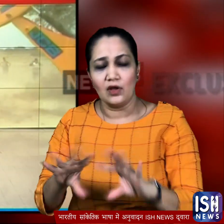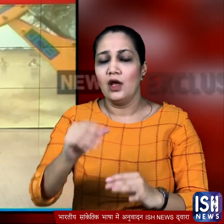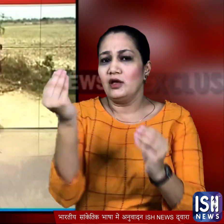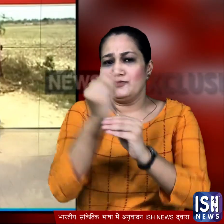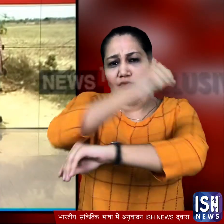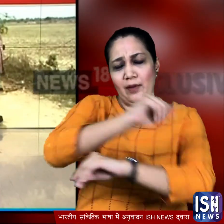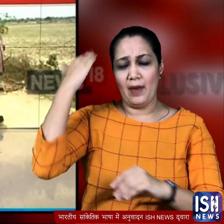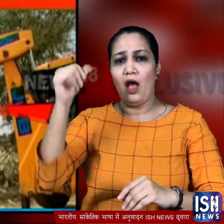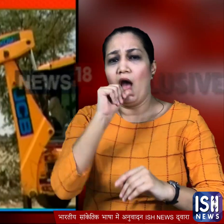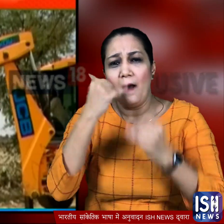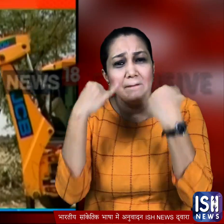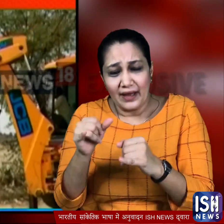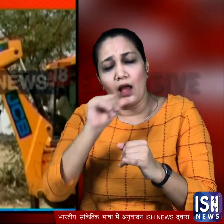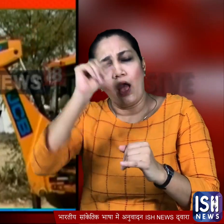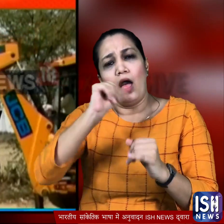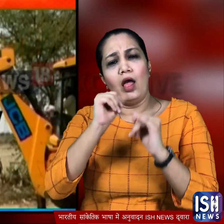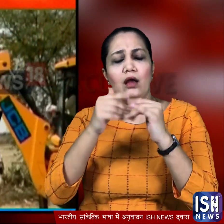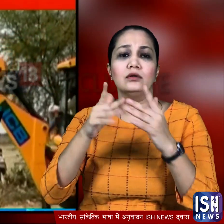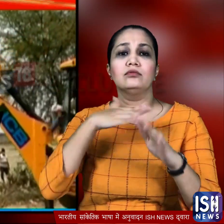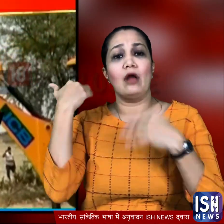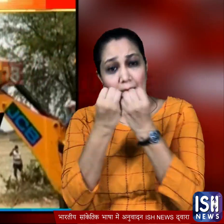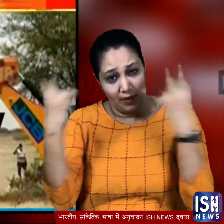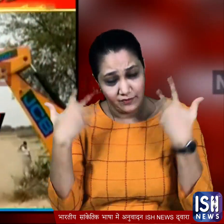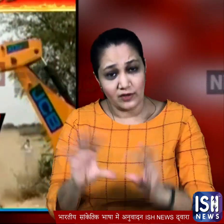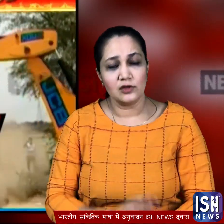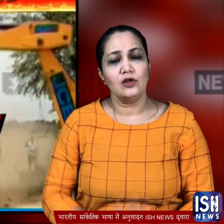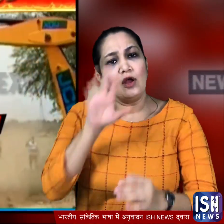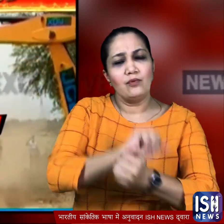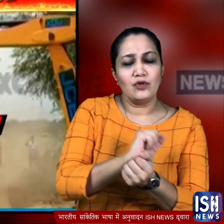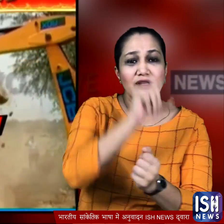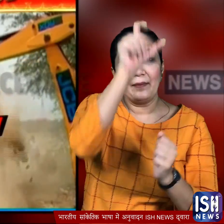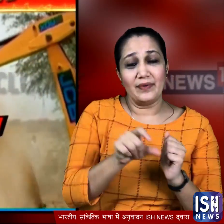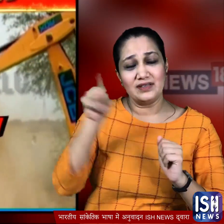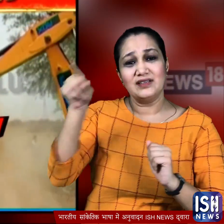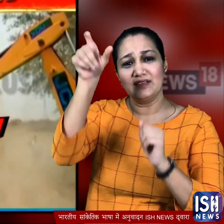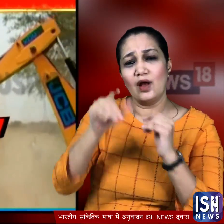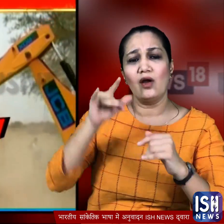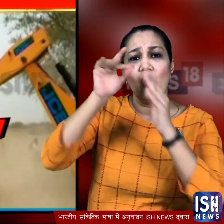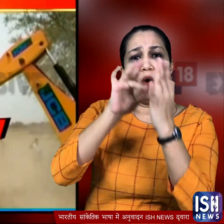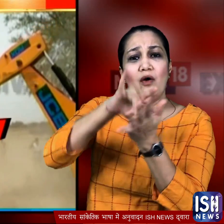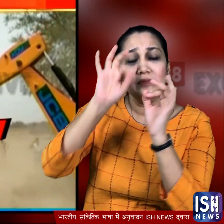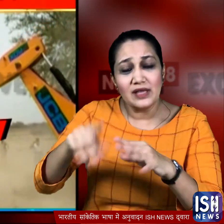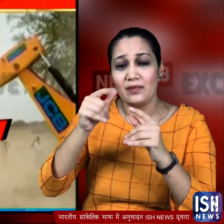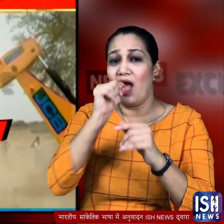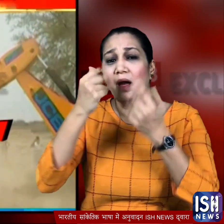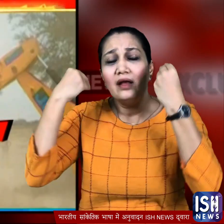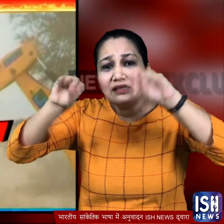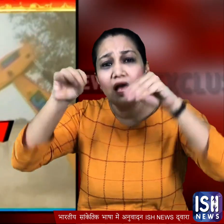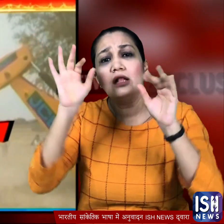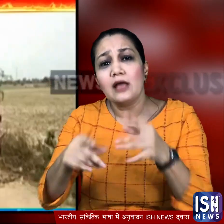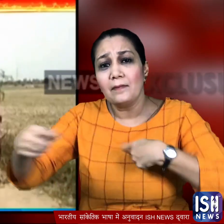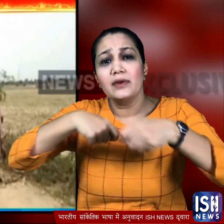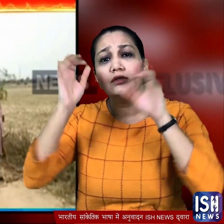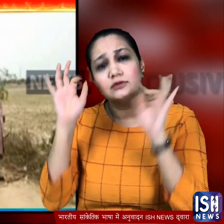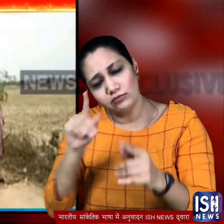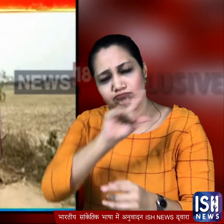लोगों की मौत हो गई थी, जिसके बाद पुलिस ने आरोपी के उस ठिकाने को निशाना बनाया जहां से वो जहरीली शराब का कारोबार करता